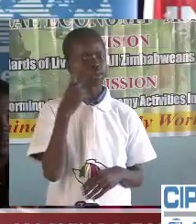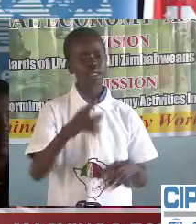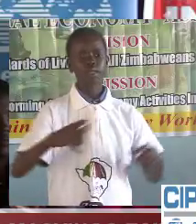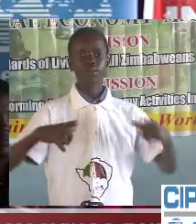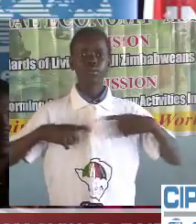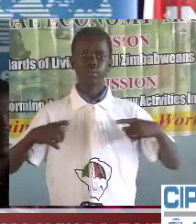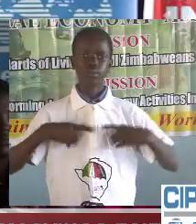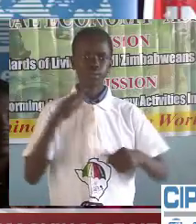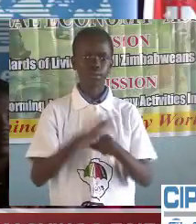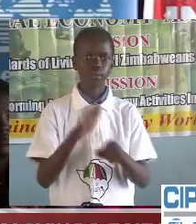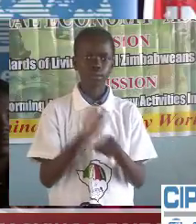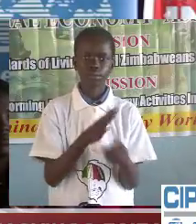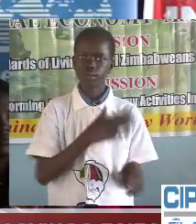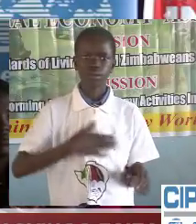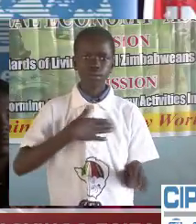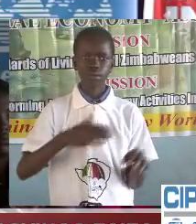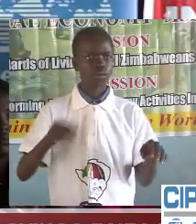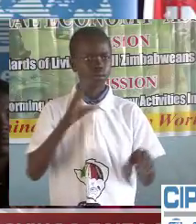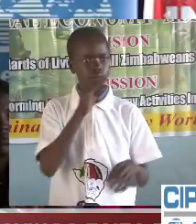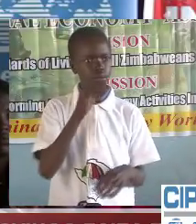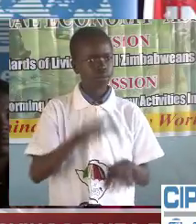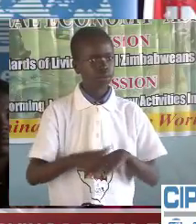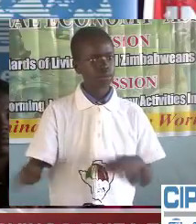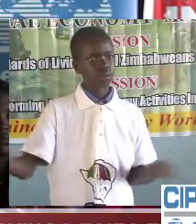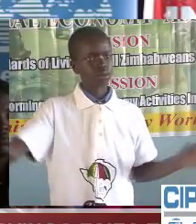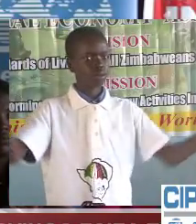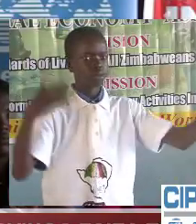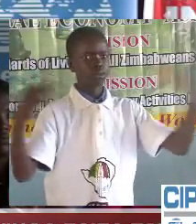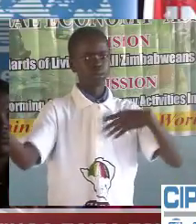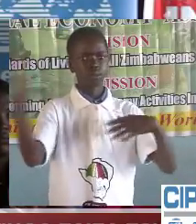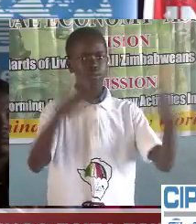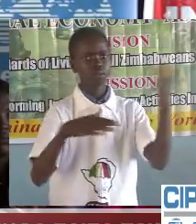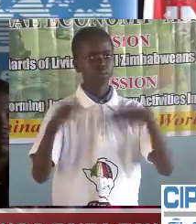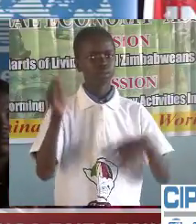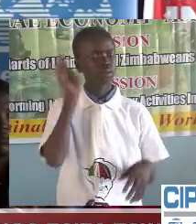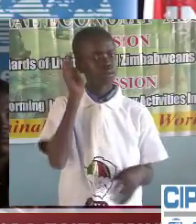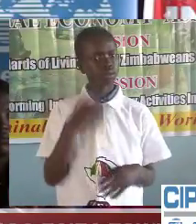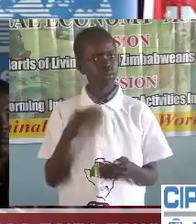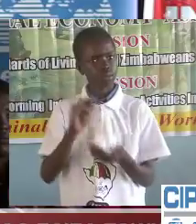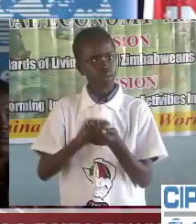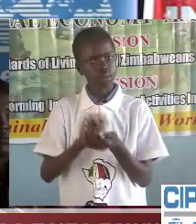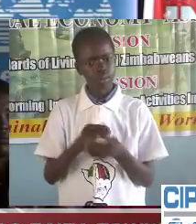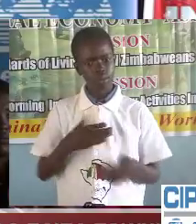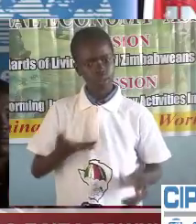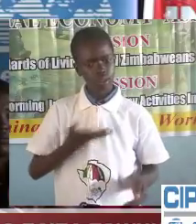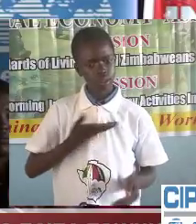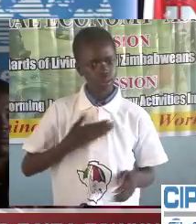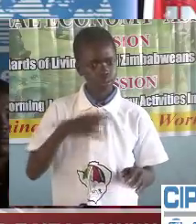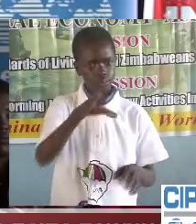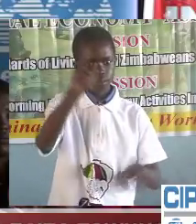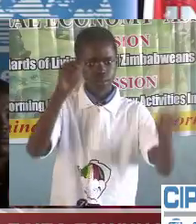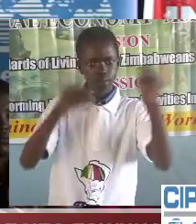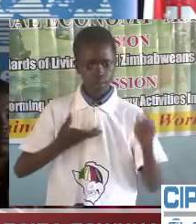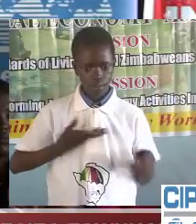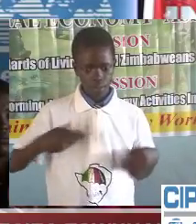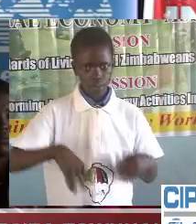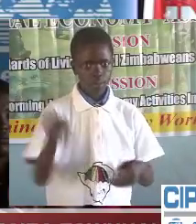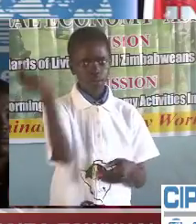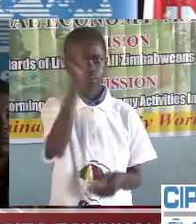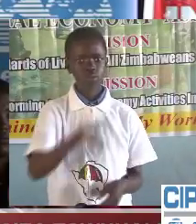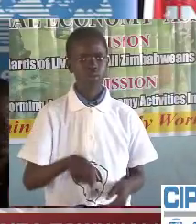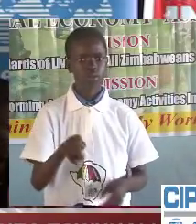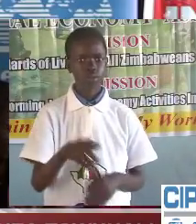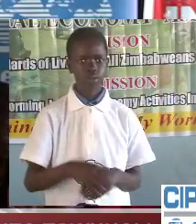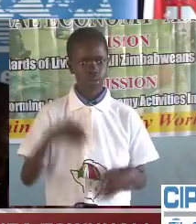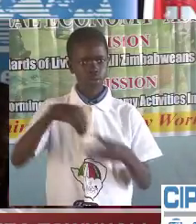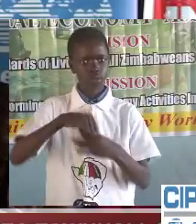zvakakosha kuti tiite hurukuro nevanhu ava maringe vane shungu dzokupinda mumaofisi ava vachitimiririra. Ndesaka tiri